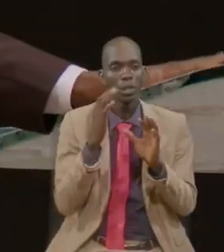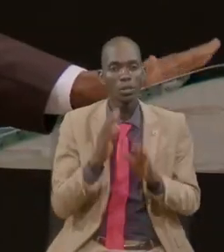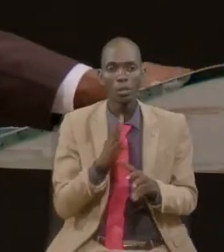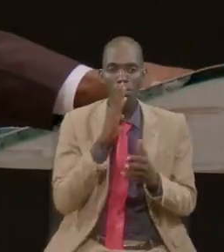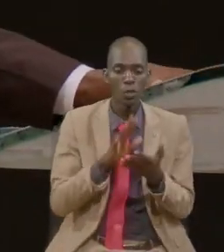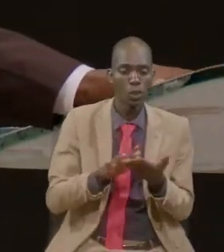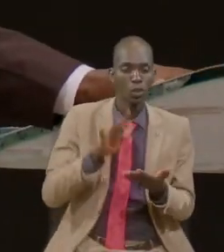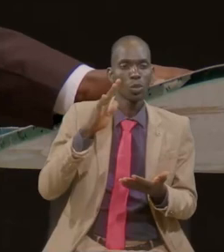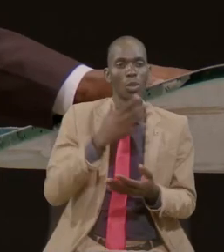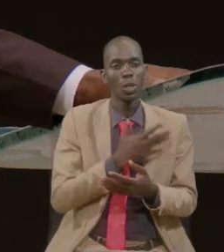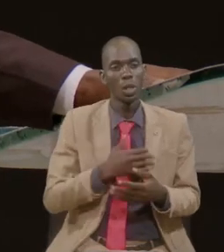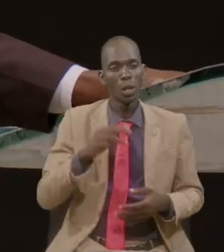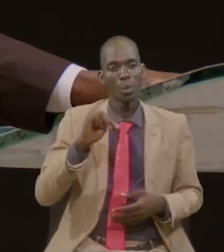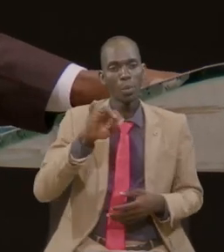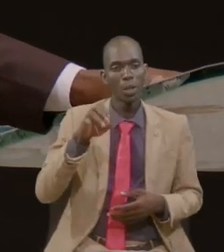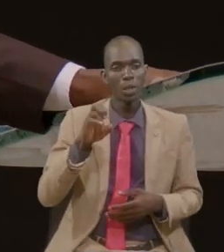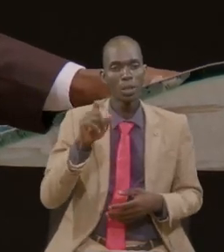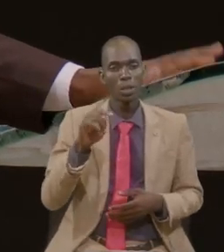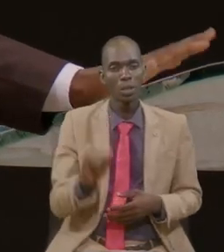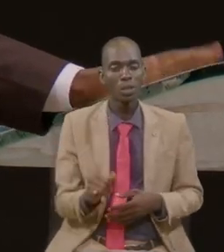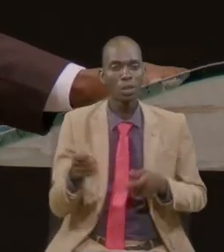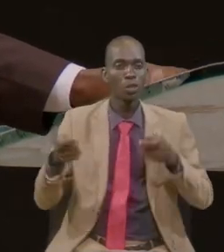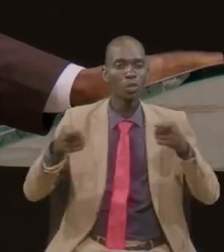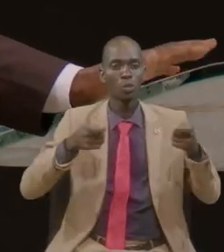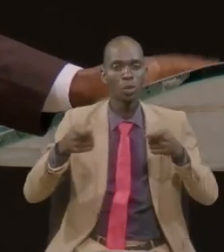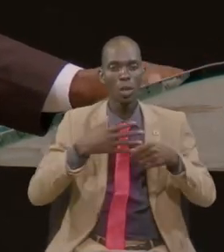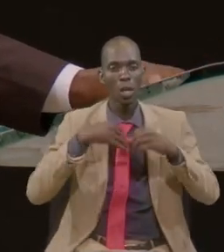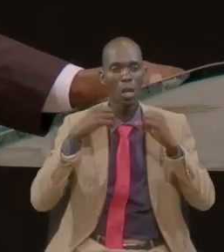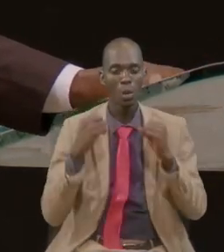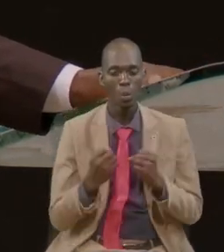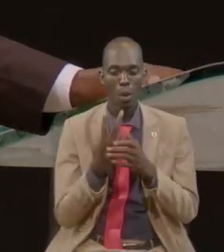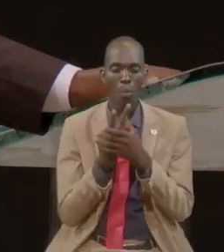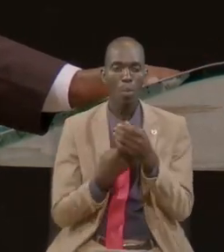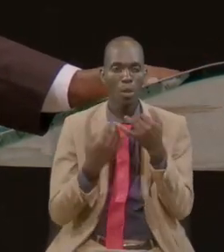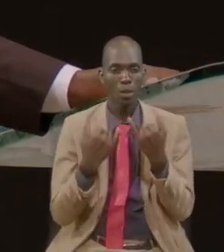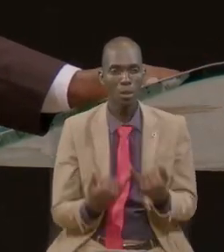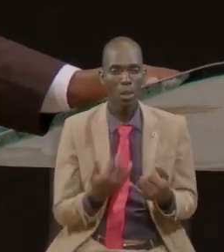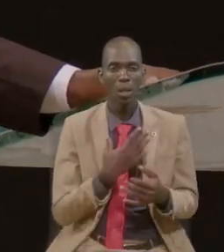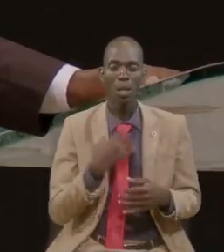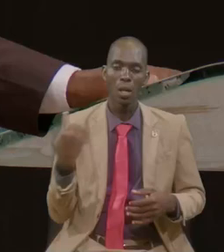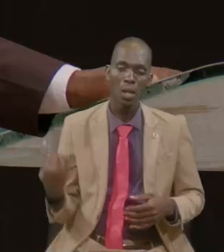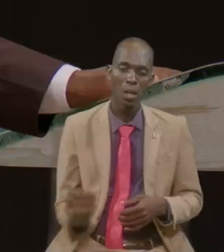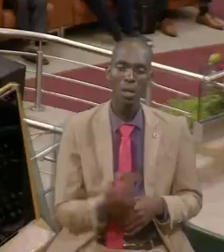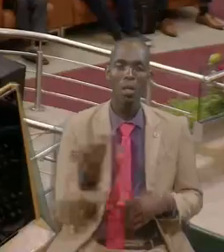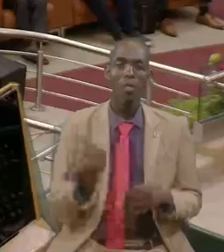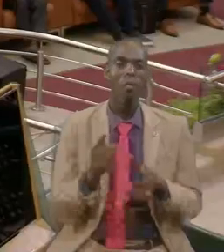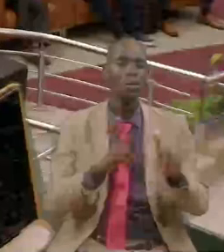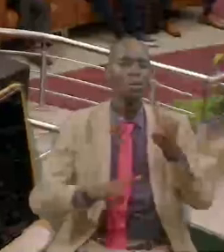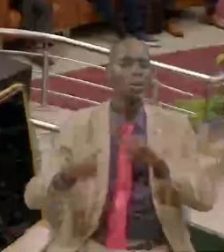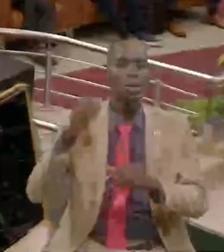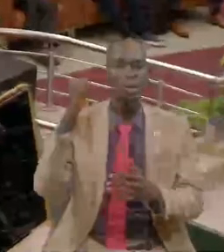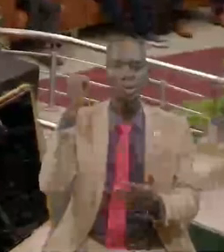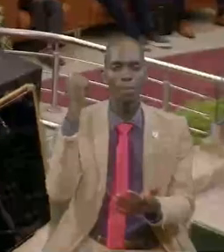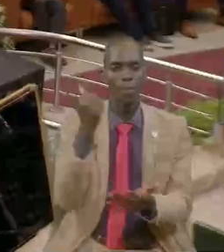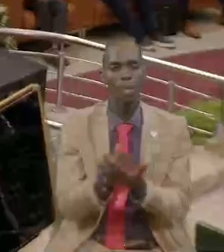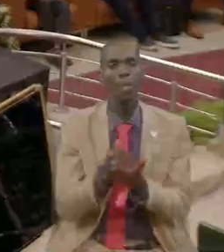notre Seigneur, soit gloire, majesté, force et puissance, dès avant tous les temps et maintenant et dans tous